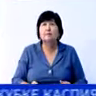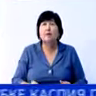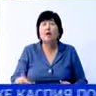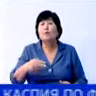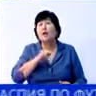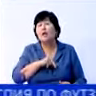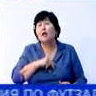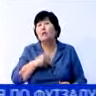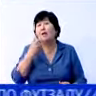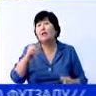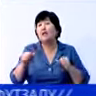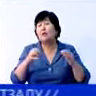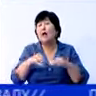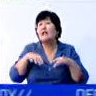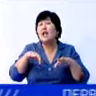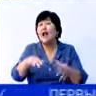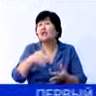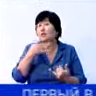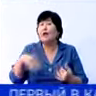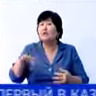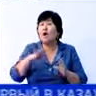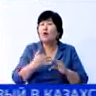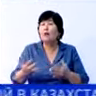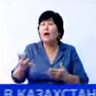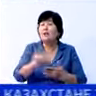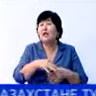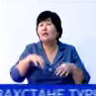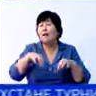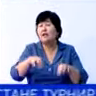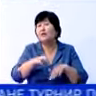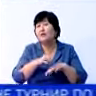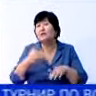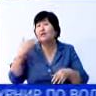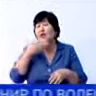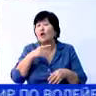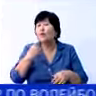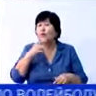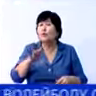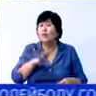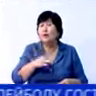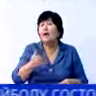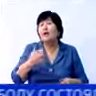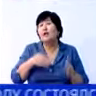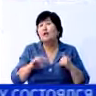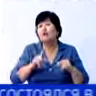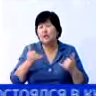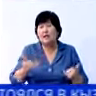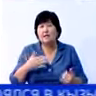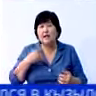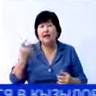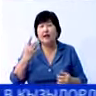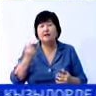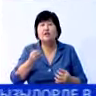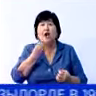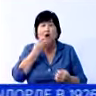Мы работали по 3 бригады, тракторов не было. Со всего аула собирали телеги для перевозки риса. Трудно было. Радует, что сейчас в наших хозяйствах